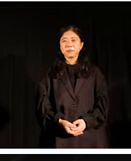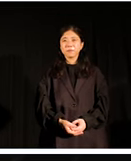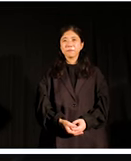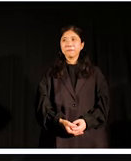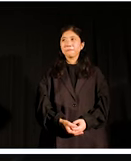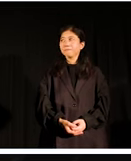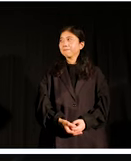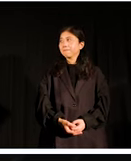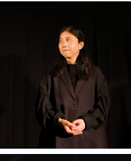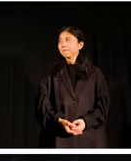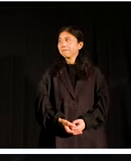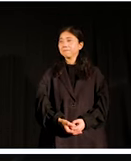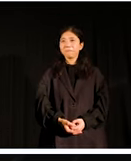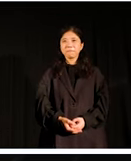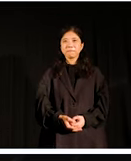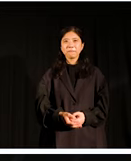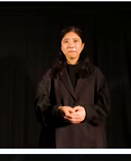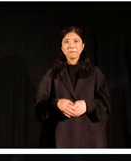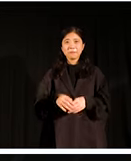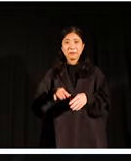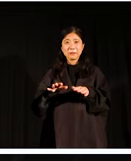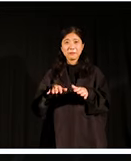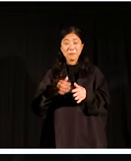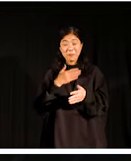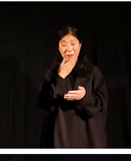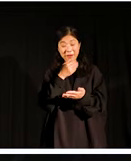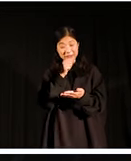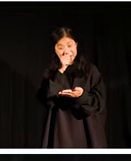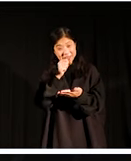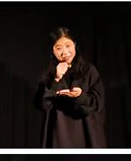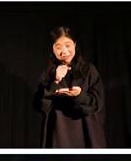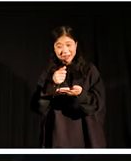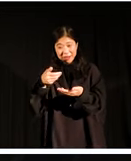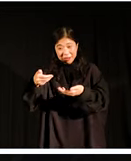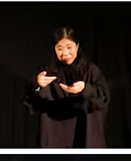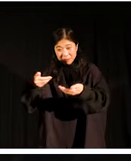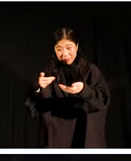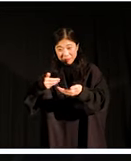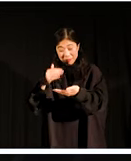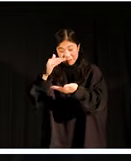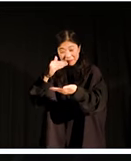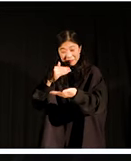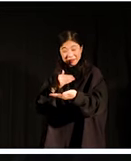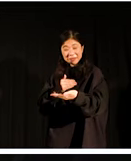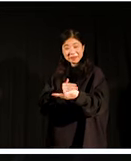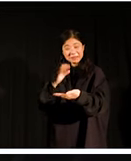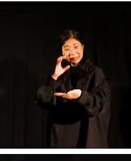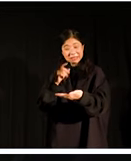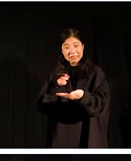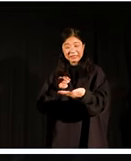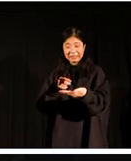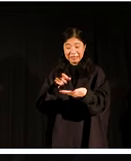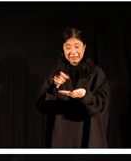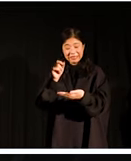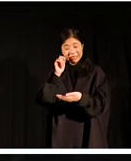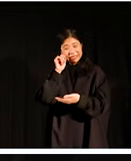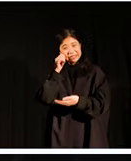すごいね今便利だねQRコードはいたくさん来すぎて今選べないっていうはい悩みが